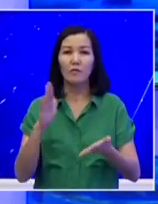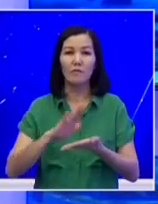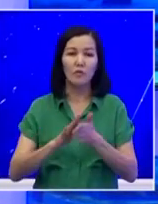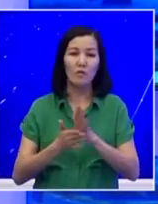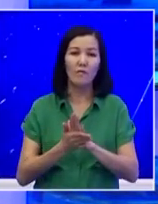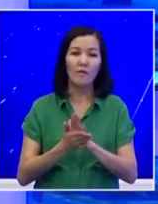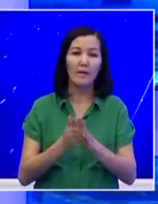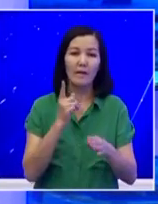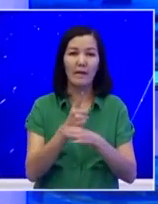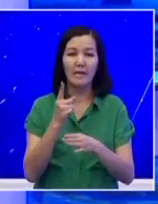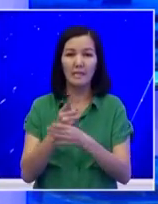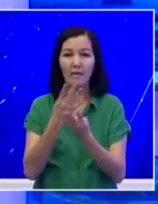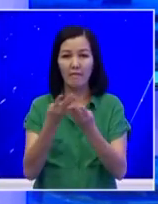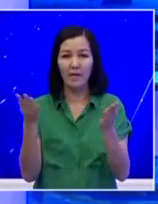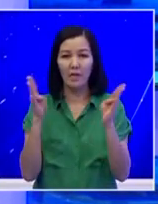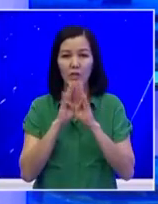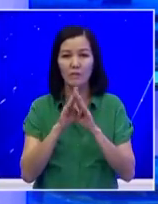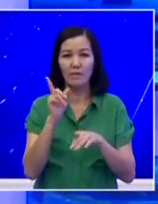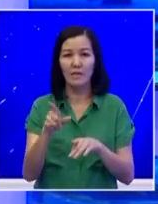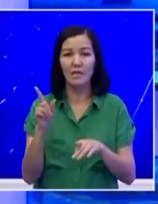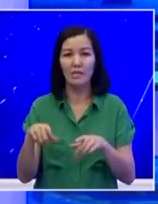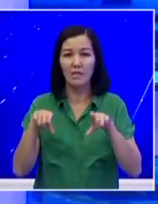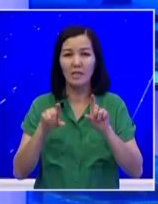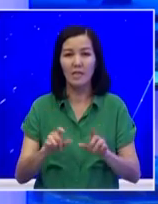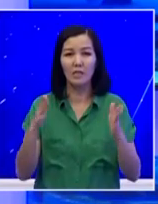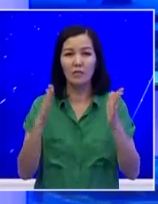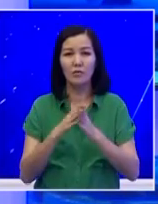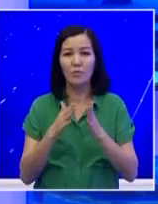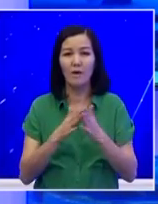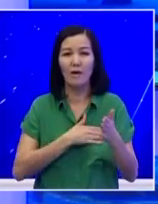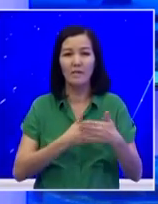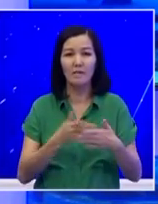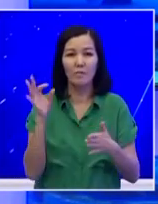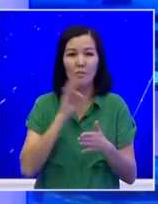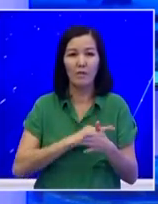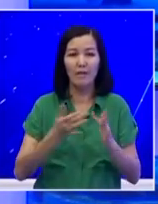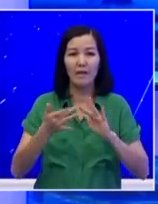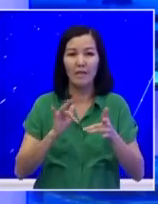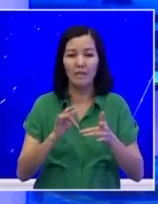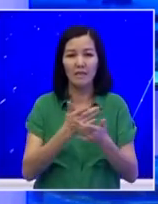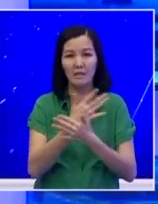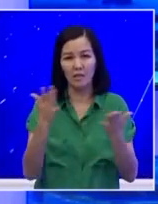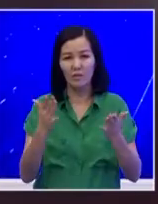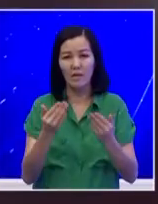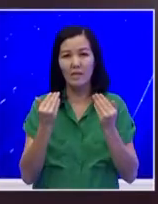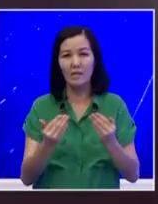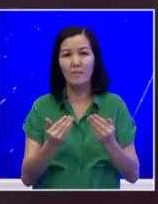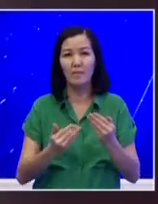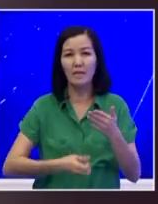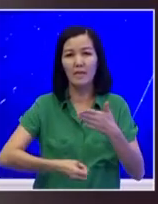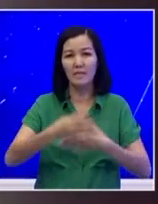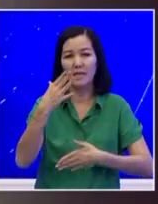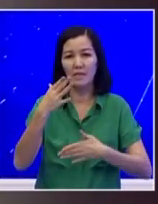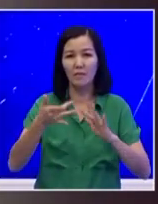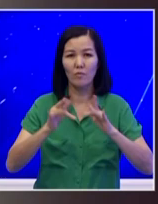Сегодня в условиях карантинного режима граждане, находясь дома, являются активными пользователями интернет-ресурсов. На примере